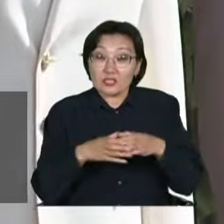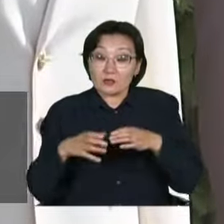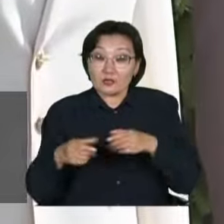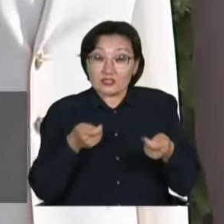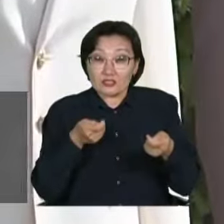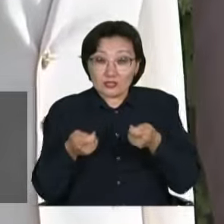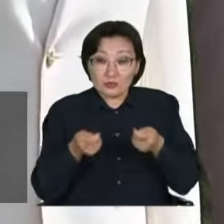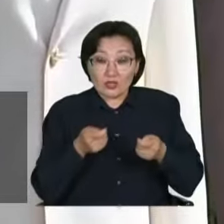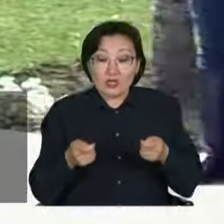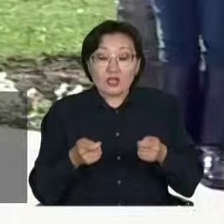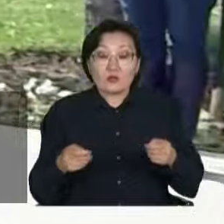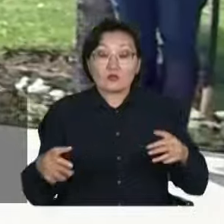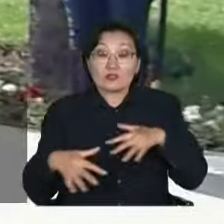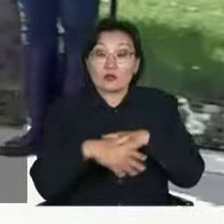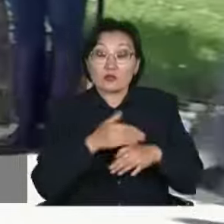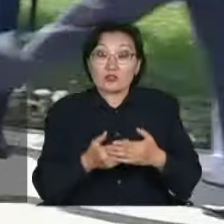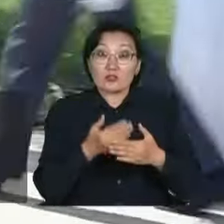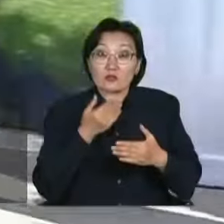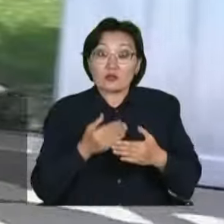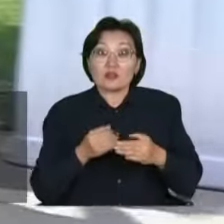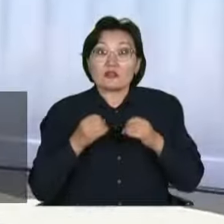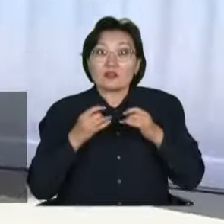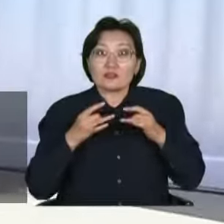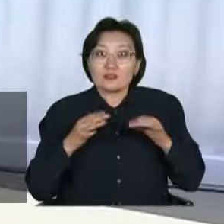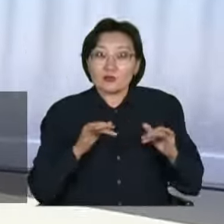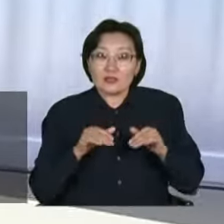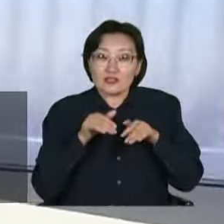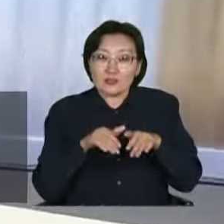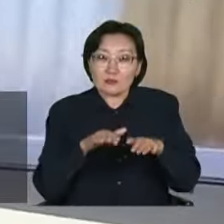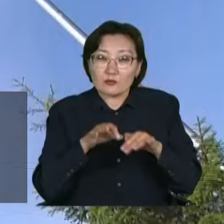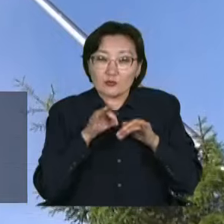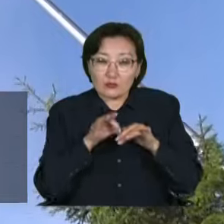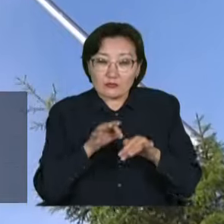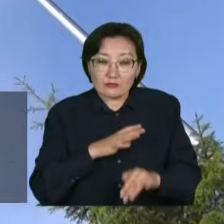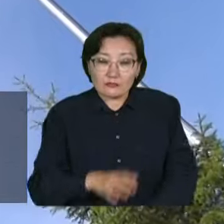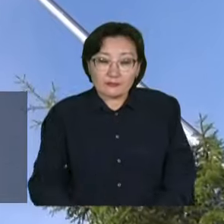президентпен жиналған қауым алдынан салтанатты түрде сап түзеп өтті.